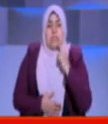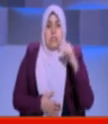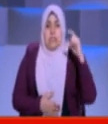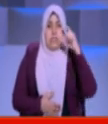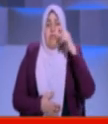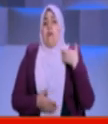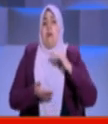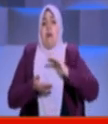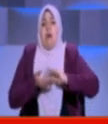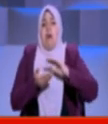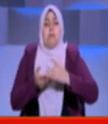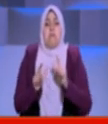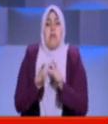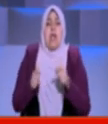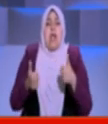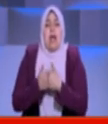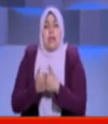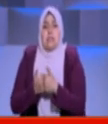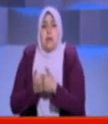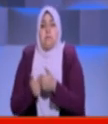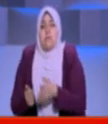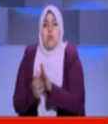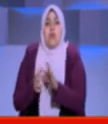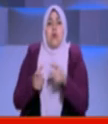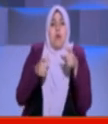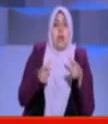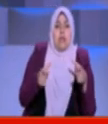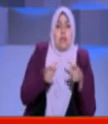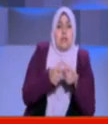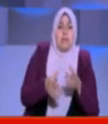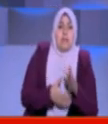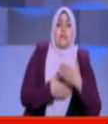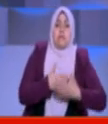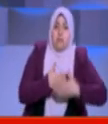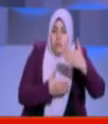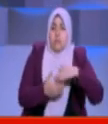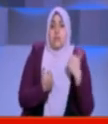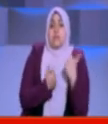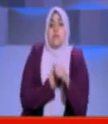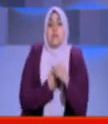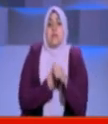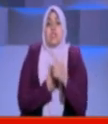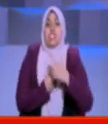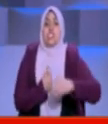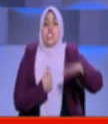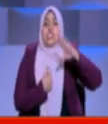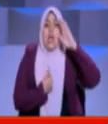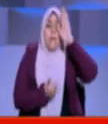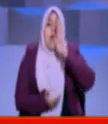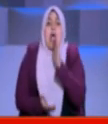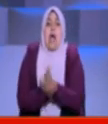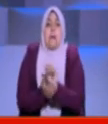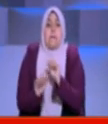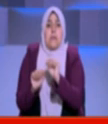يخدم الأحزاب والجهات التي هي تريد بأن تبقى هنالك علاقات قريبة مع الجانب.